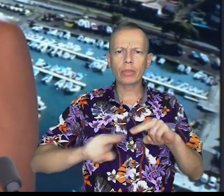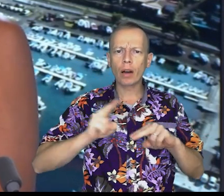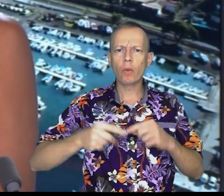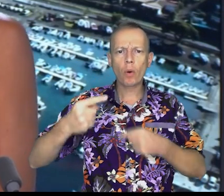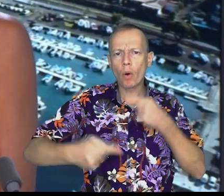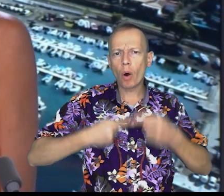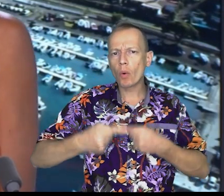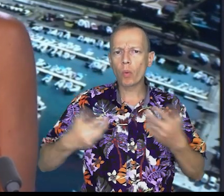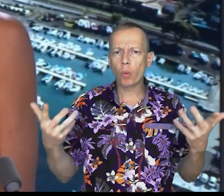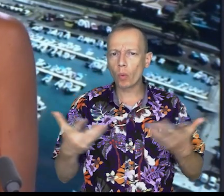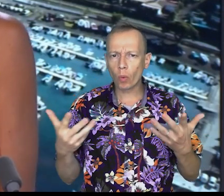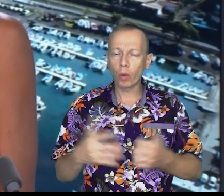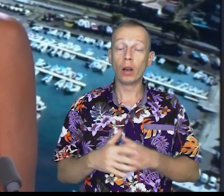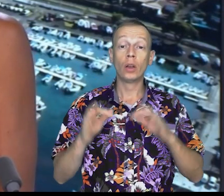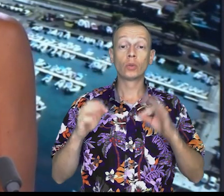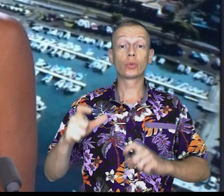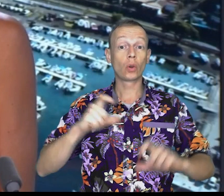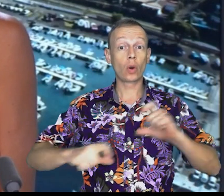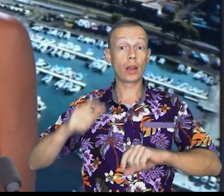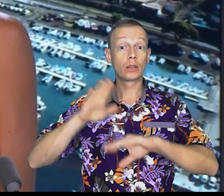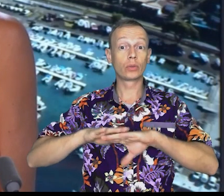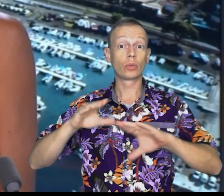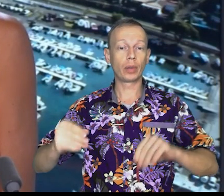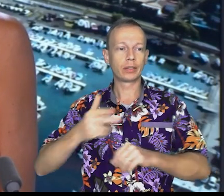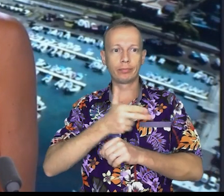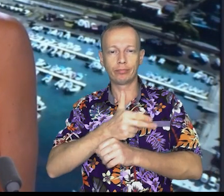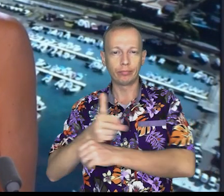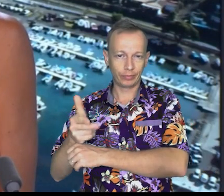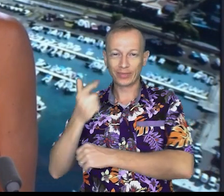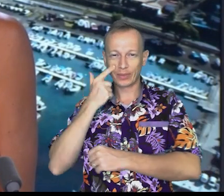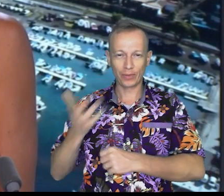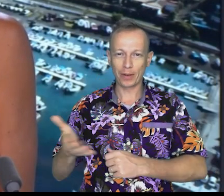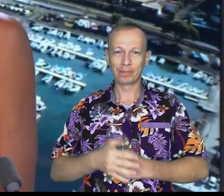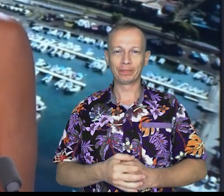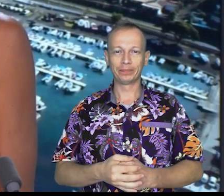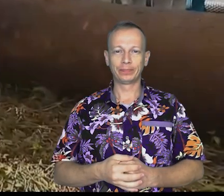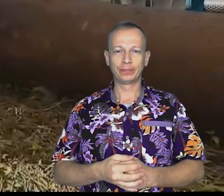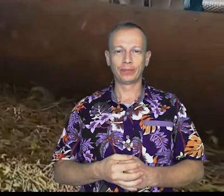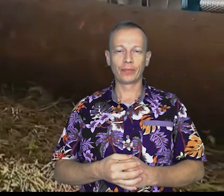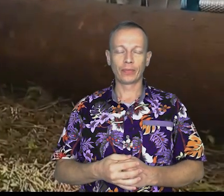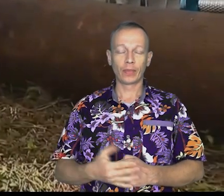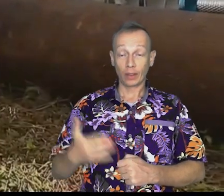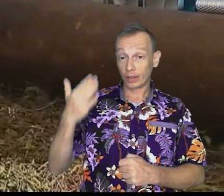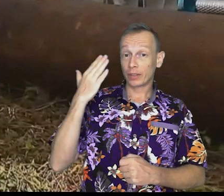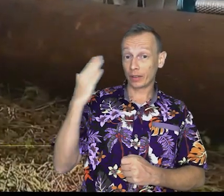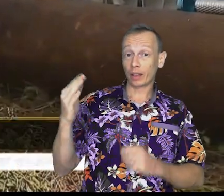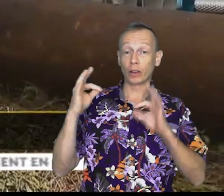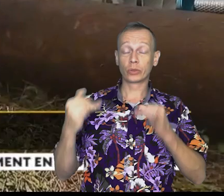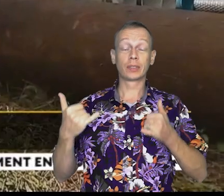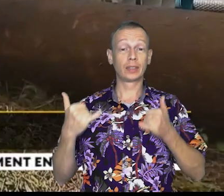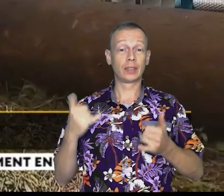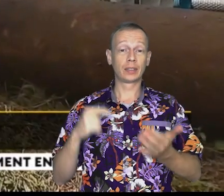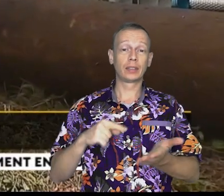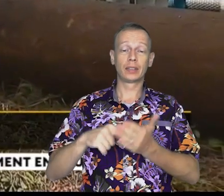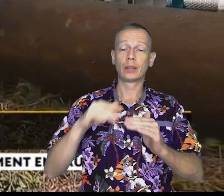Société Radio-Canada – Sondroulis font partie de la délégation. Regardez. – Yorana Taipo, écoutez, nous nous trouvons ici